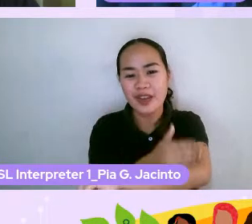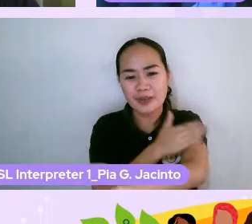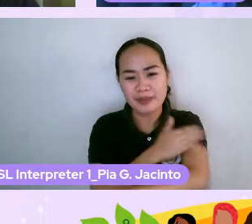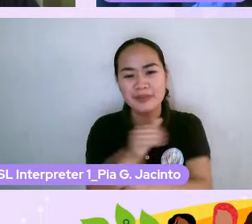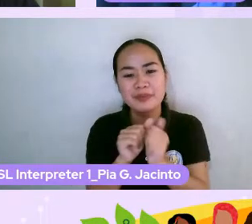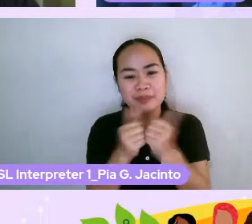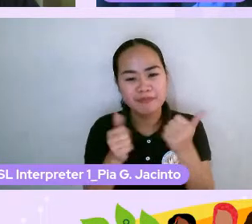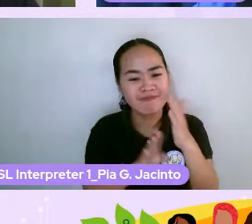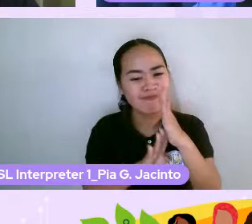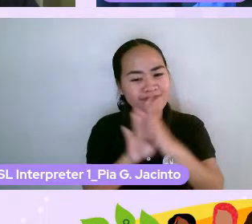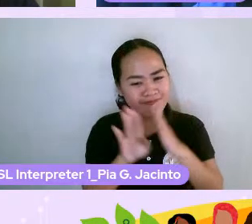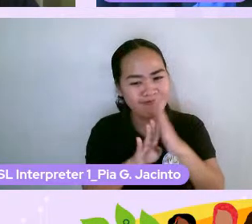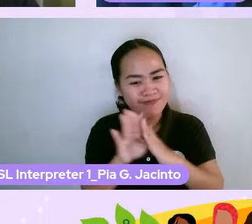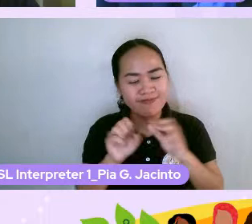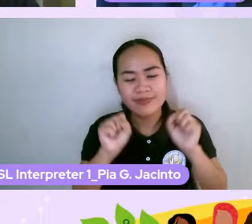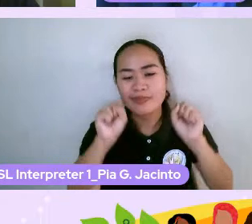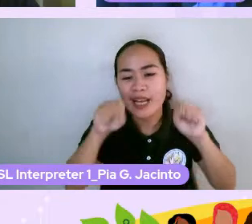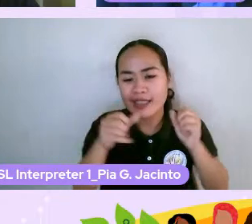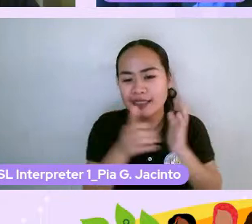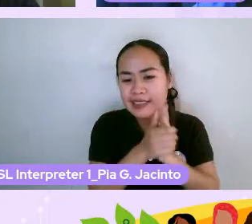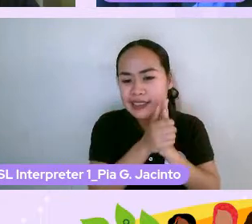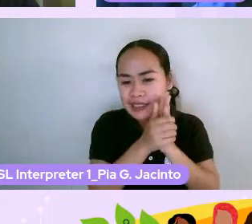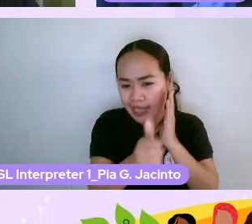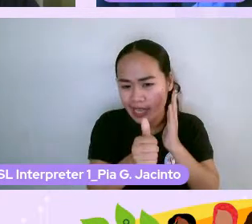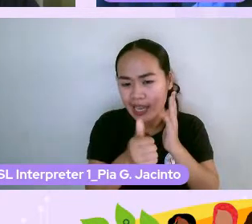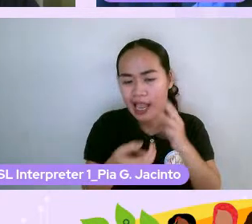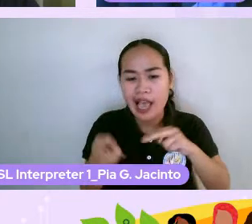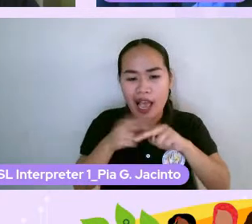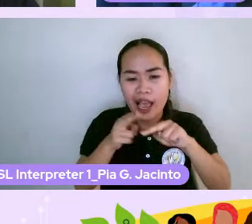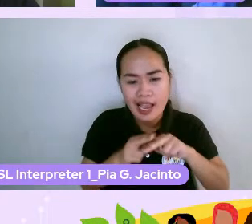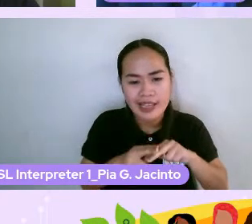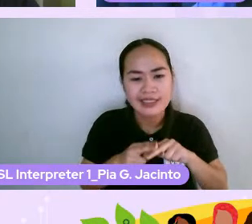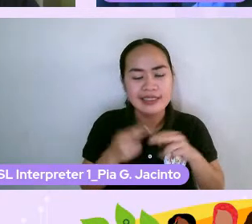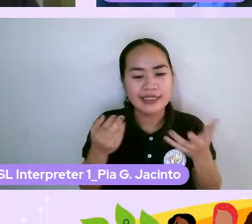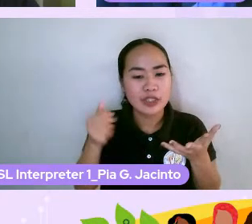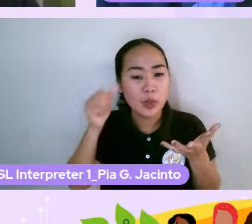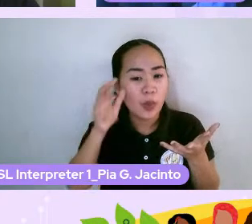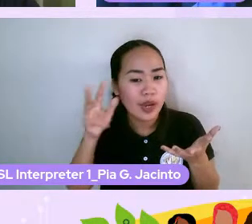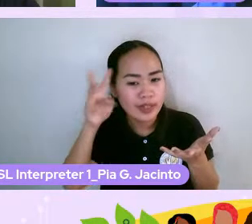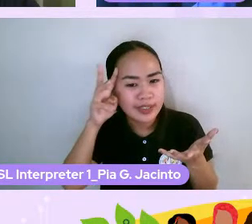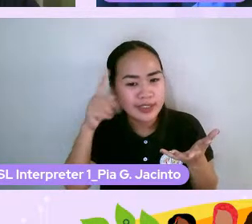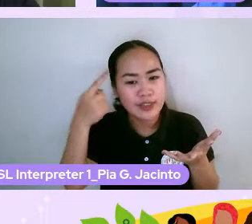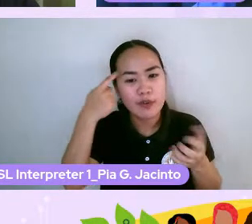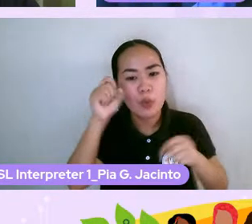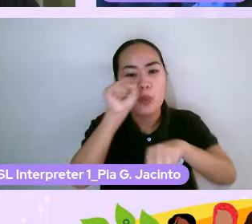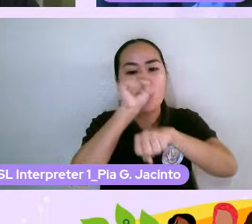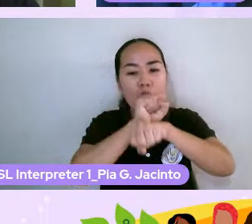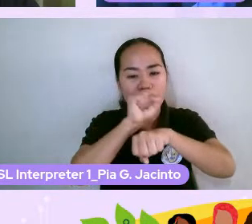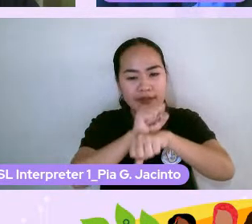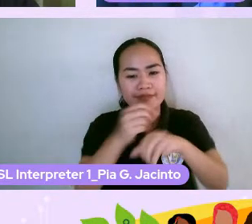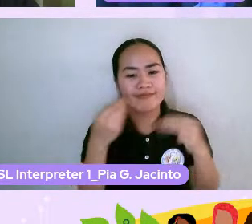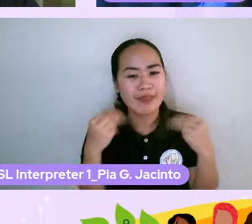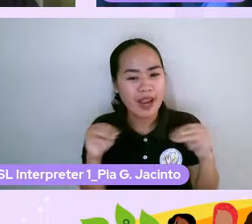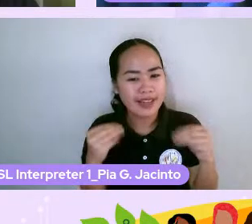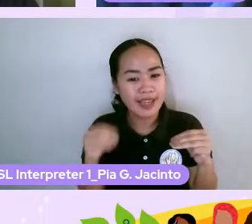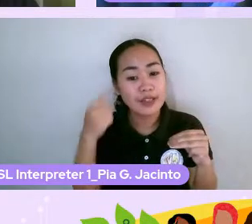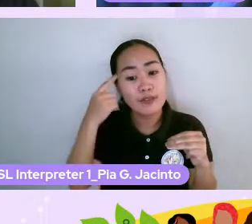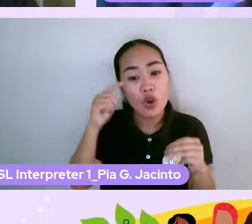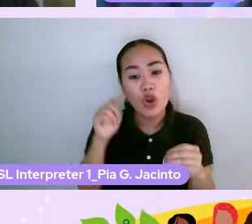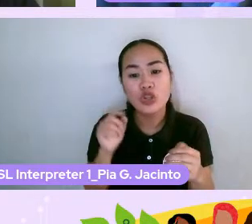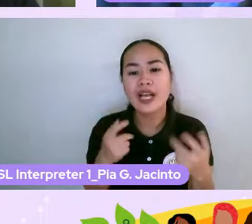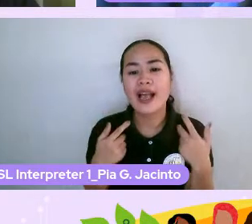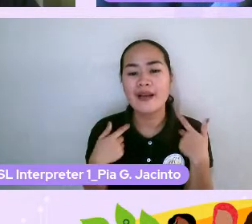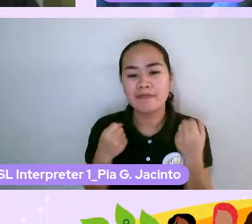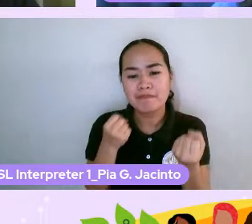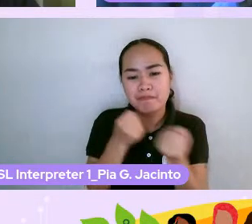competency at increased awareness sa labor market. At para sa ganun, matulungan natin ang ating mga